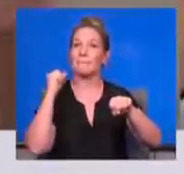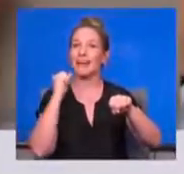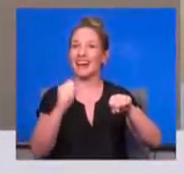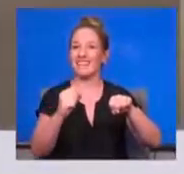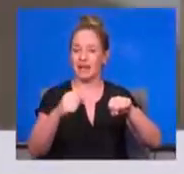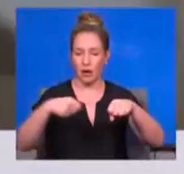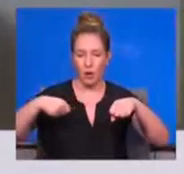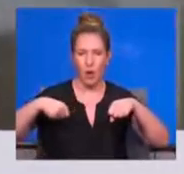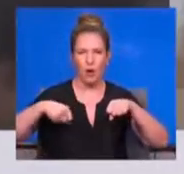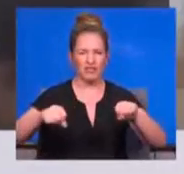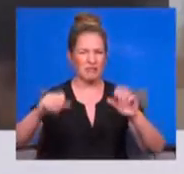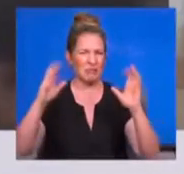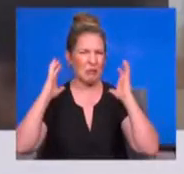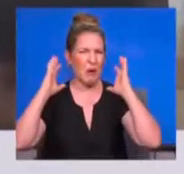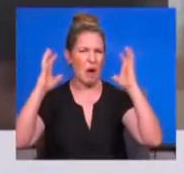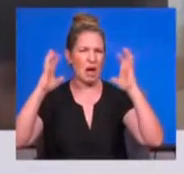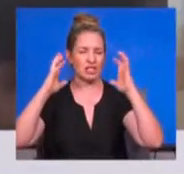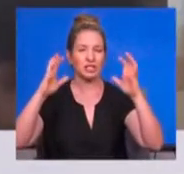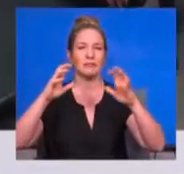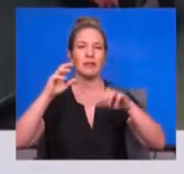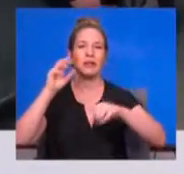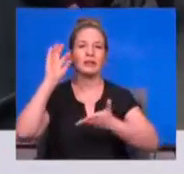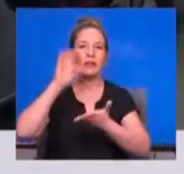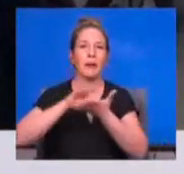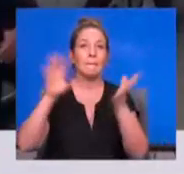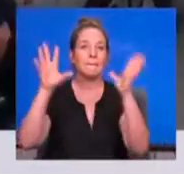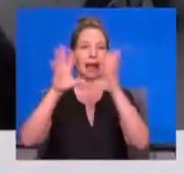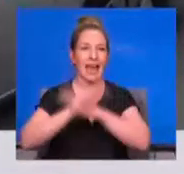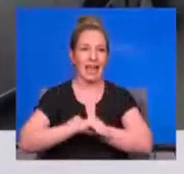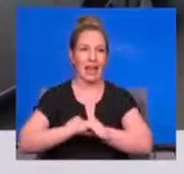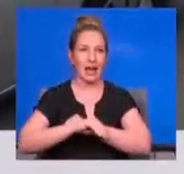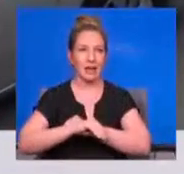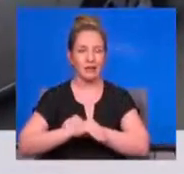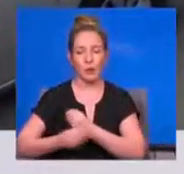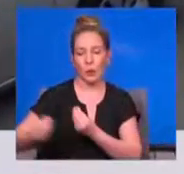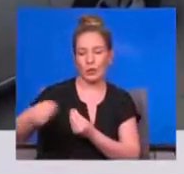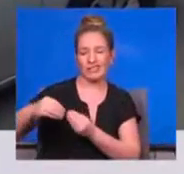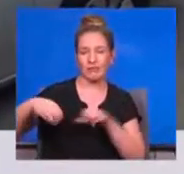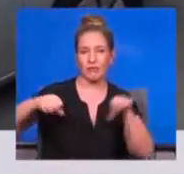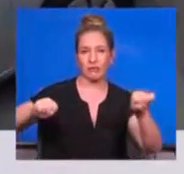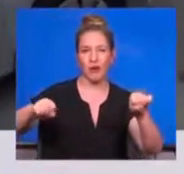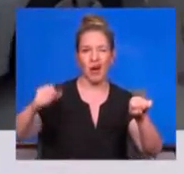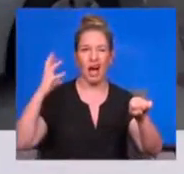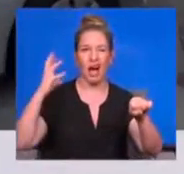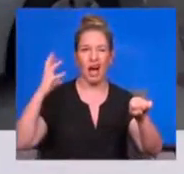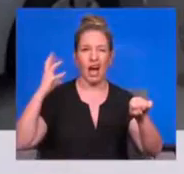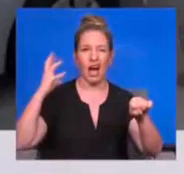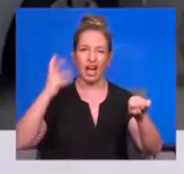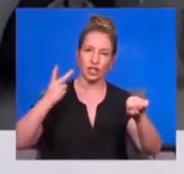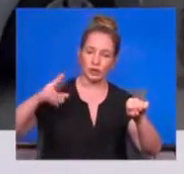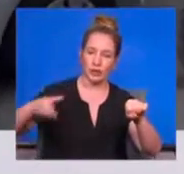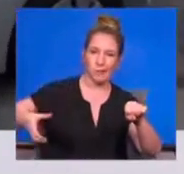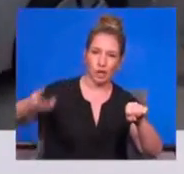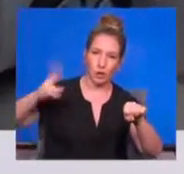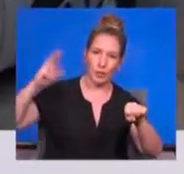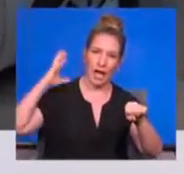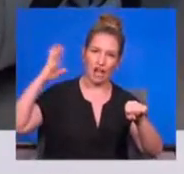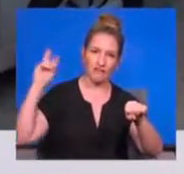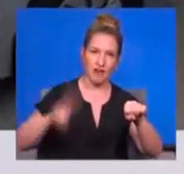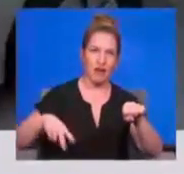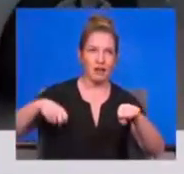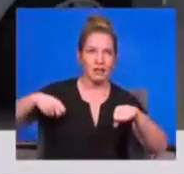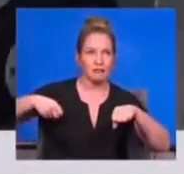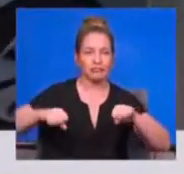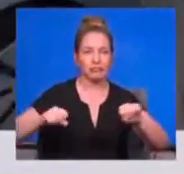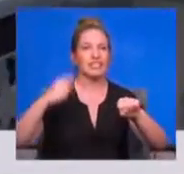מאוד בשעת לילה, עשו שם שיפורים כאלה ואחרים כדי שהרעש יהיה עוצמתי יותר. זה נשמע כמו אזעקה,